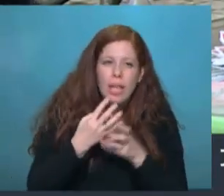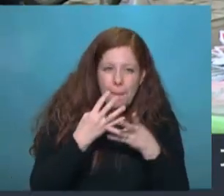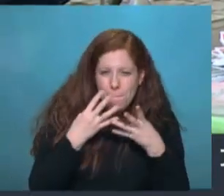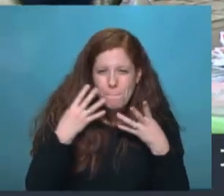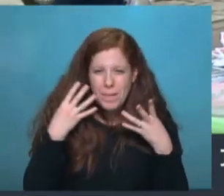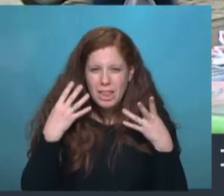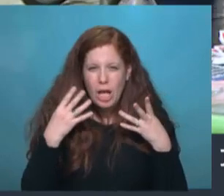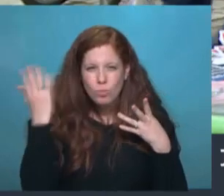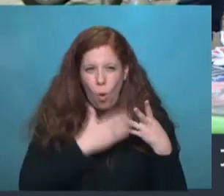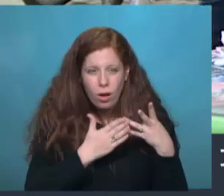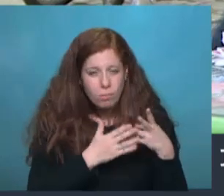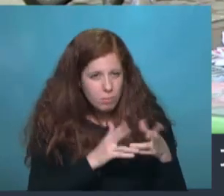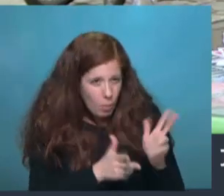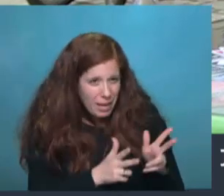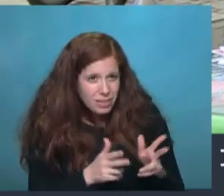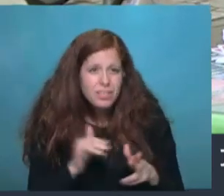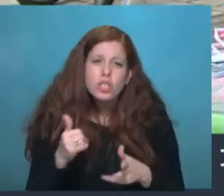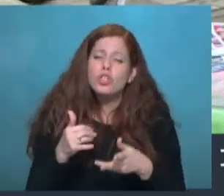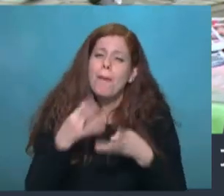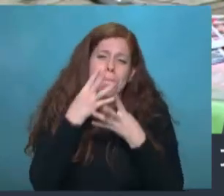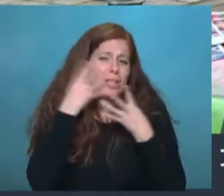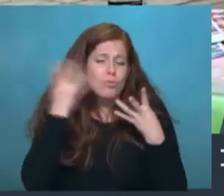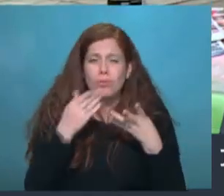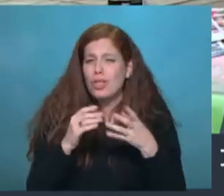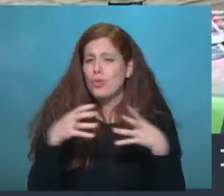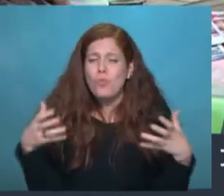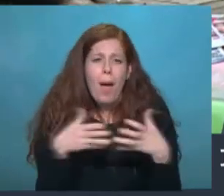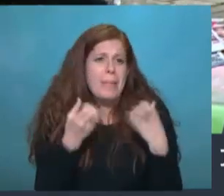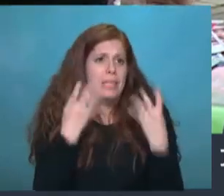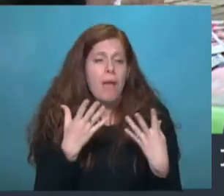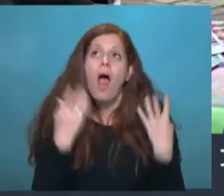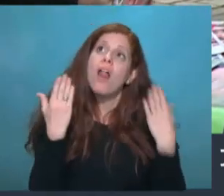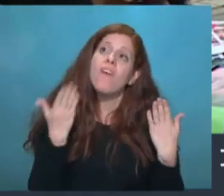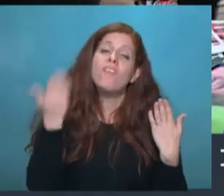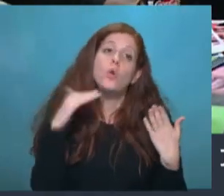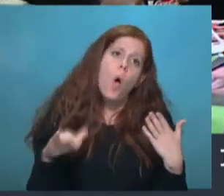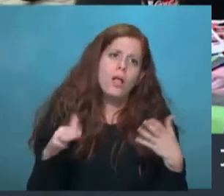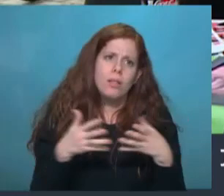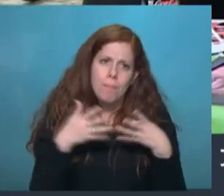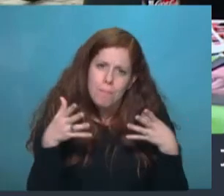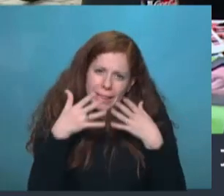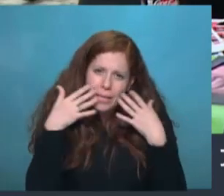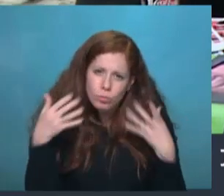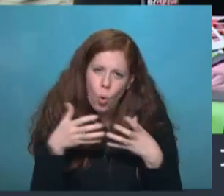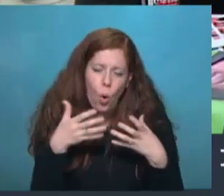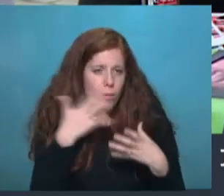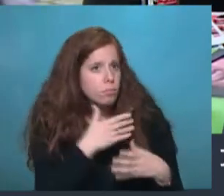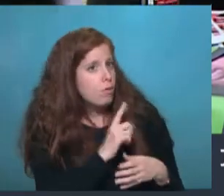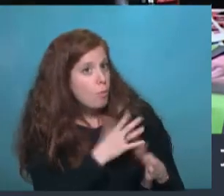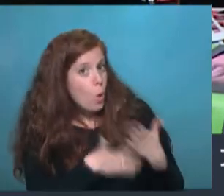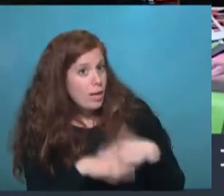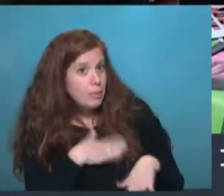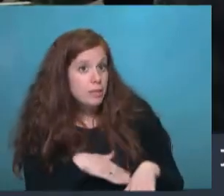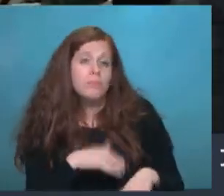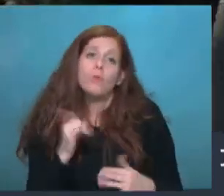כן. שפנתרים שחורים, תנועה מדהימה. כן, הלוואי והייתה קמה לנו עוד פנתרים שחורים. אבל הם לא היו נחמדים. הם לא היו נחמדים, זה נכון, אבל גם אני